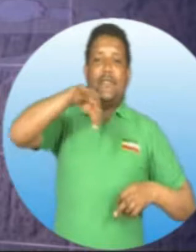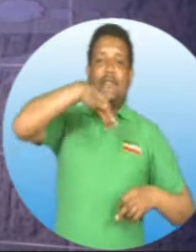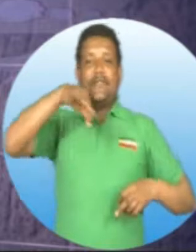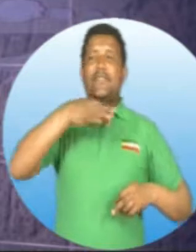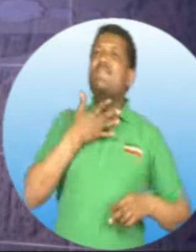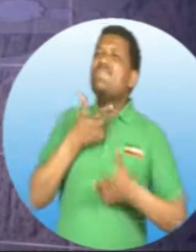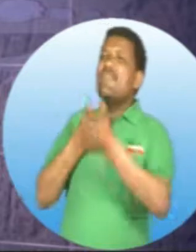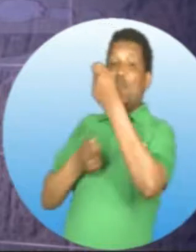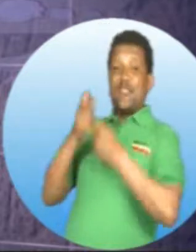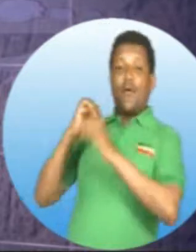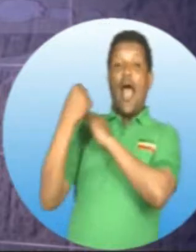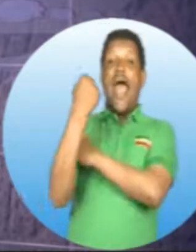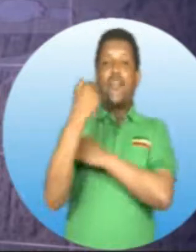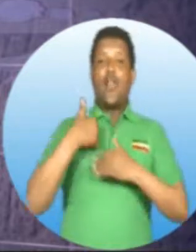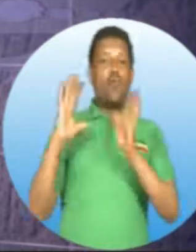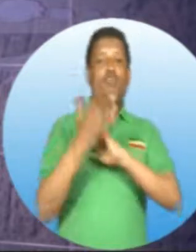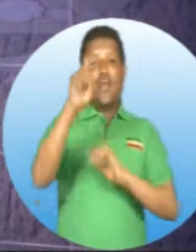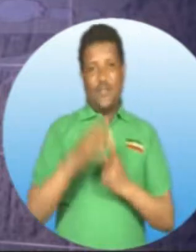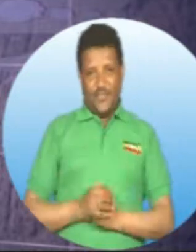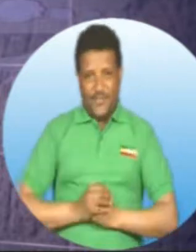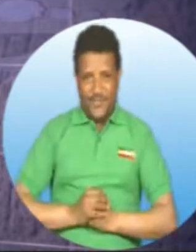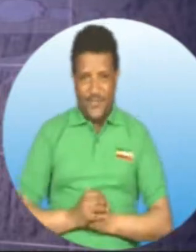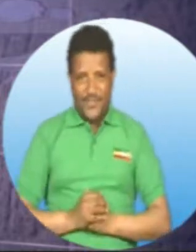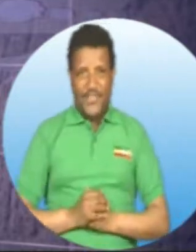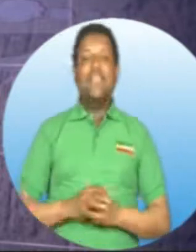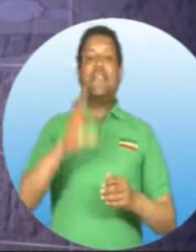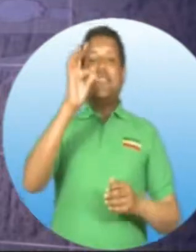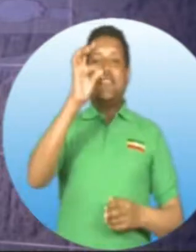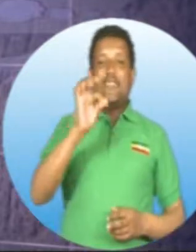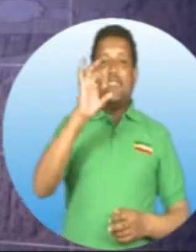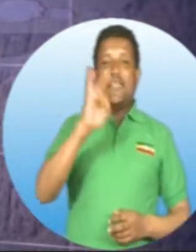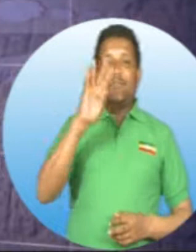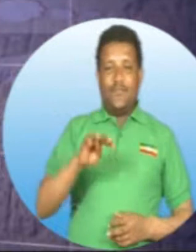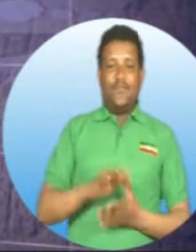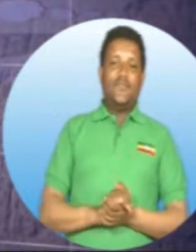የመስቀልና ቀልብ የመሳብ ኃይል ያለው መሆን ይኖርበታል። ትልም።